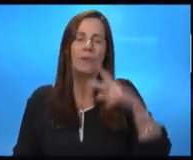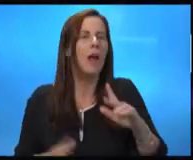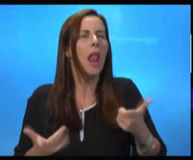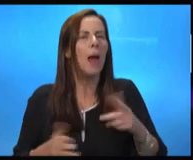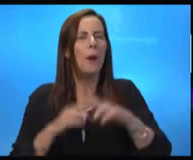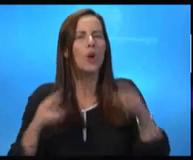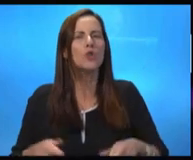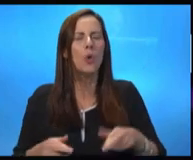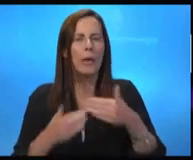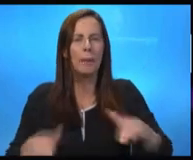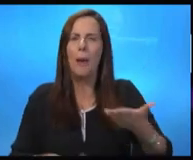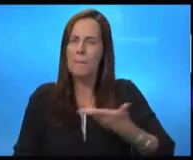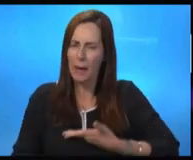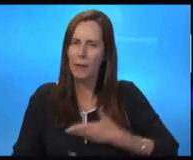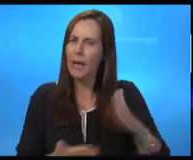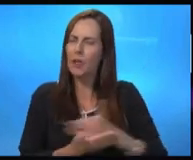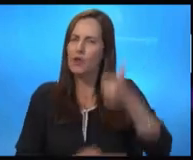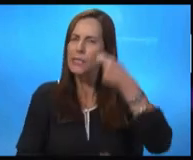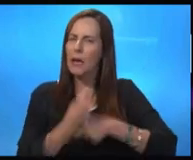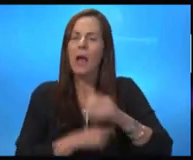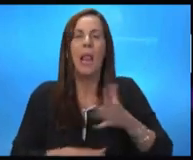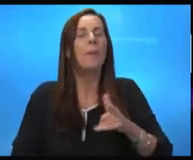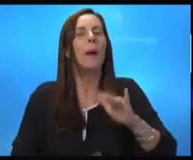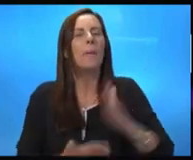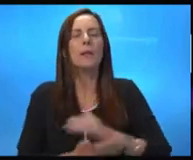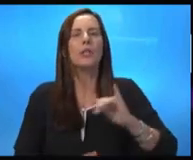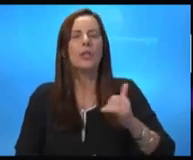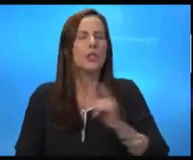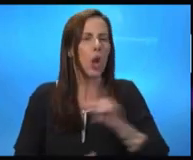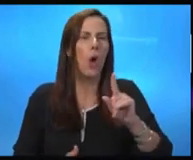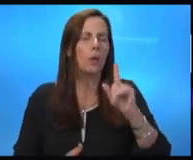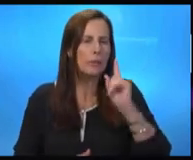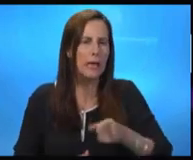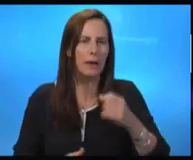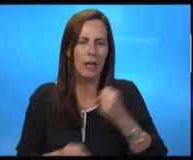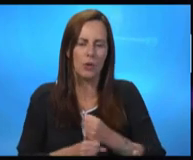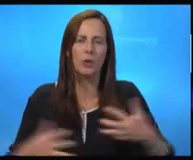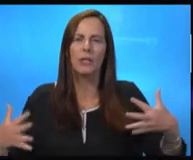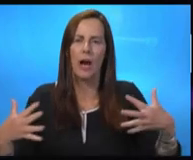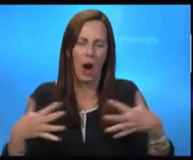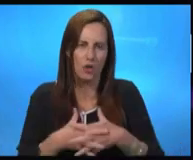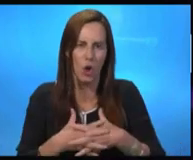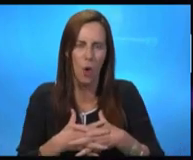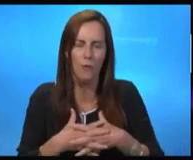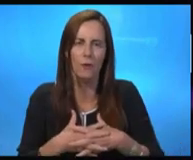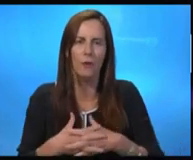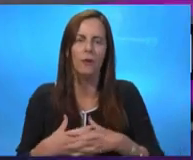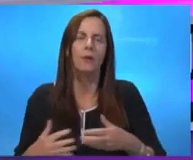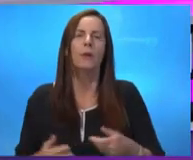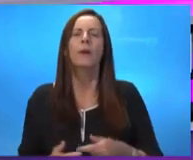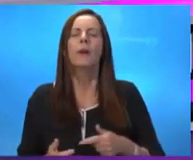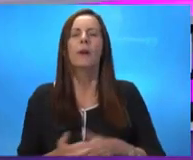ההגבלים מקבלת את ההחלטה הזאת, למה הם מחליטים שלא נכון יהיה לייצר את אותו שחקן גדול יותר וחזק יותר,